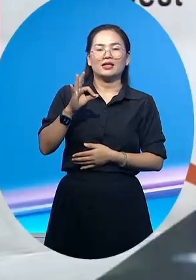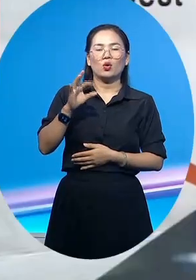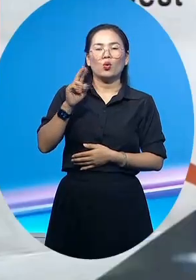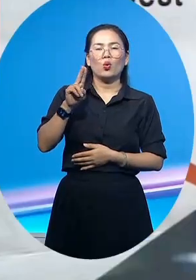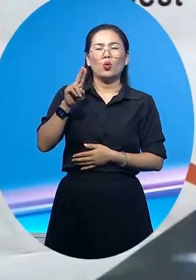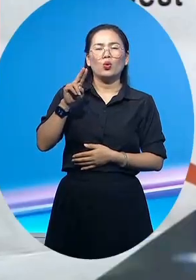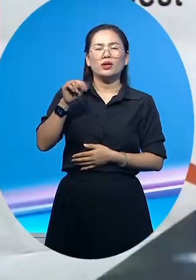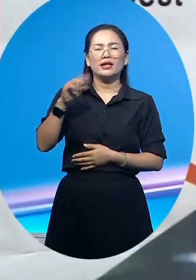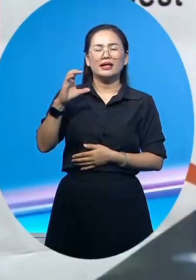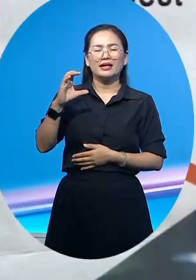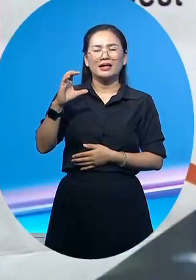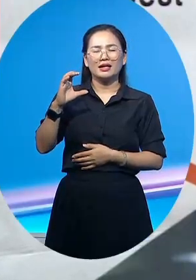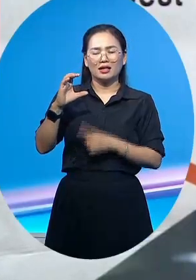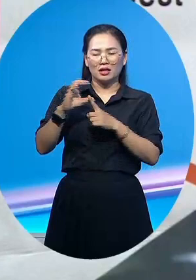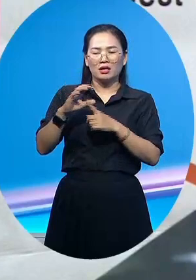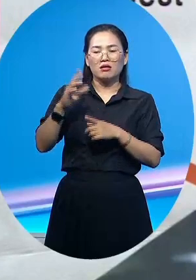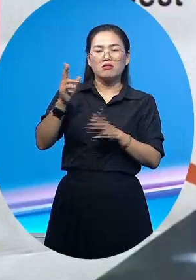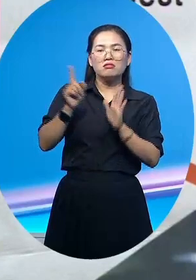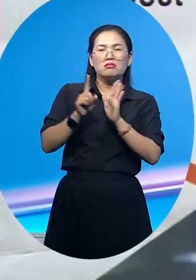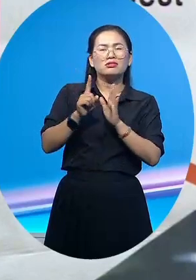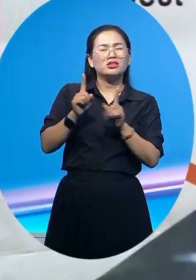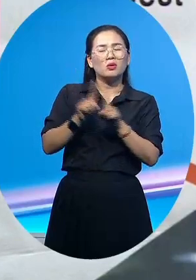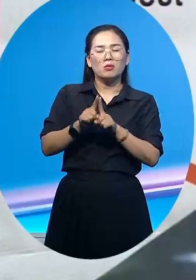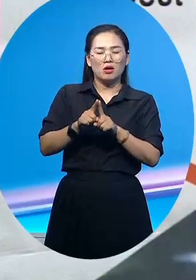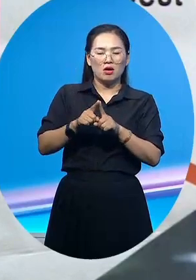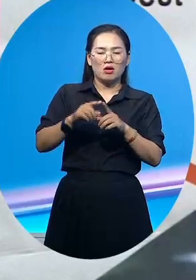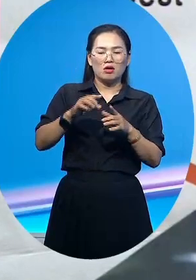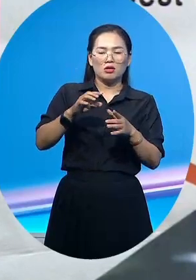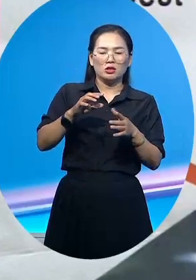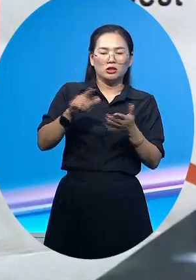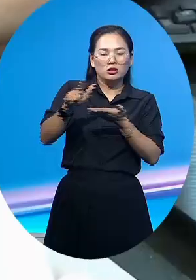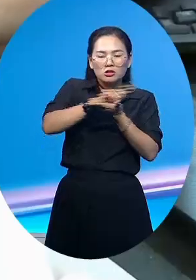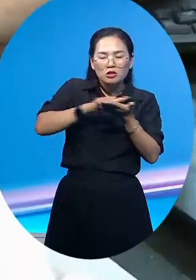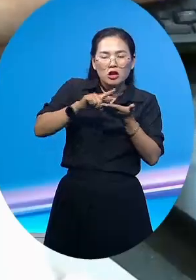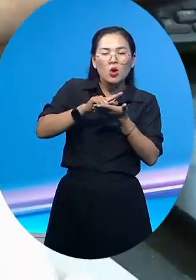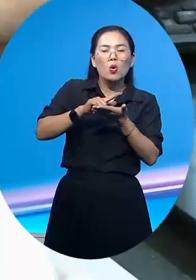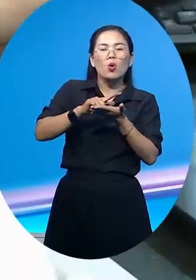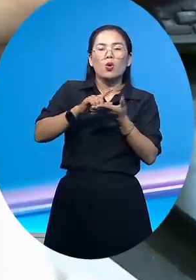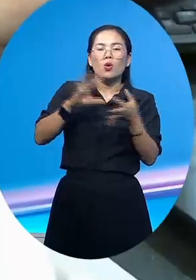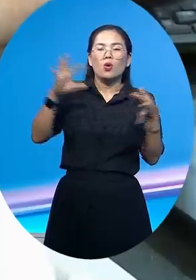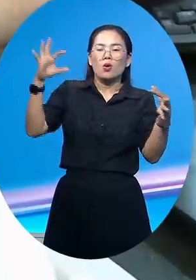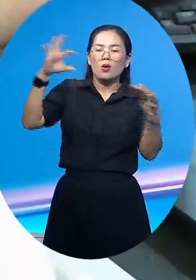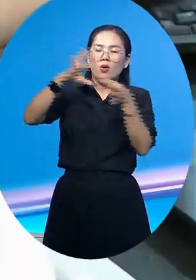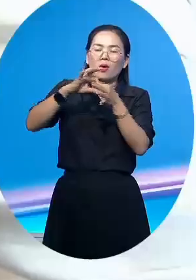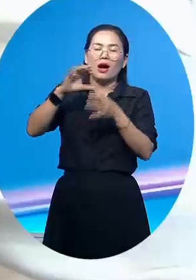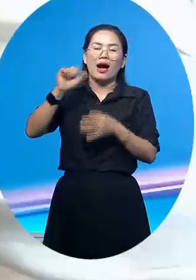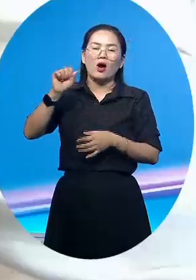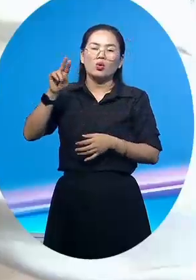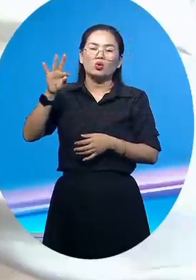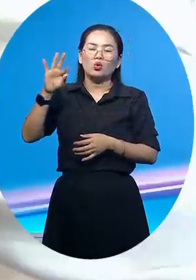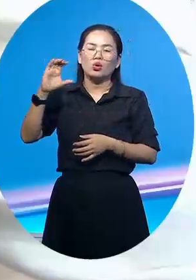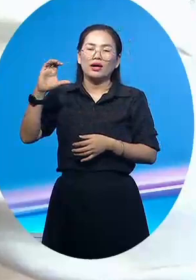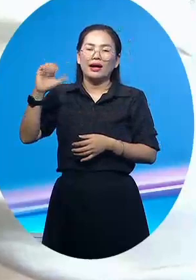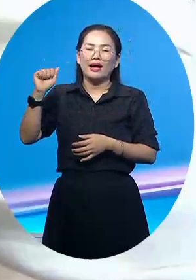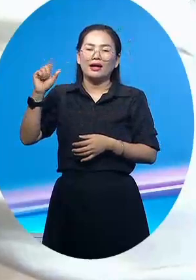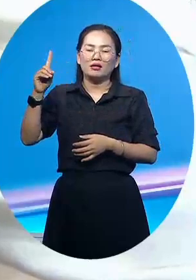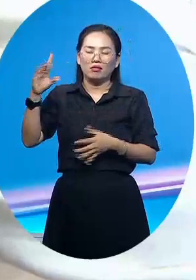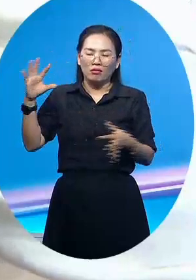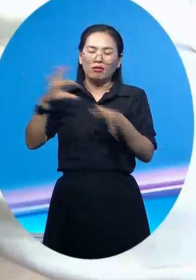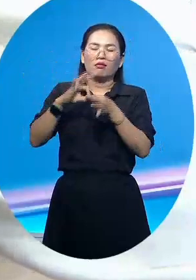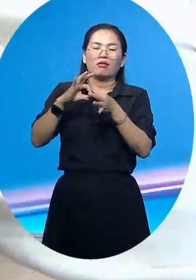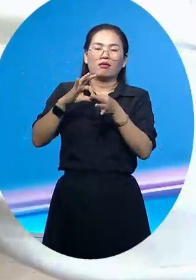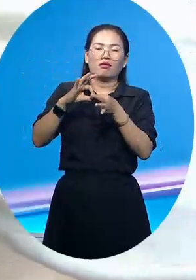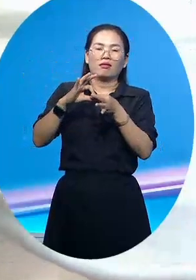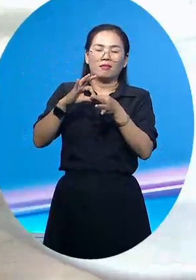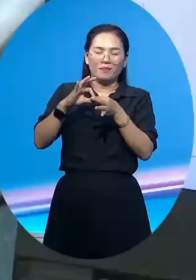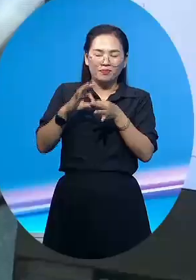mềm là sử dụng đồng bộ dữ liệu với cái Autocad dưới định dạng file tiêu chuẩn pwg với cái chi phí phải chăng